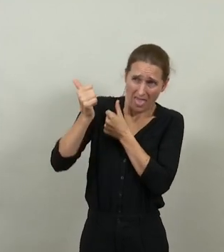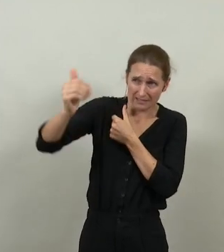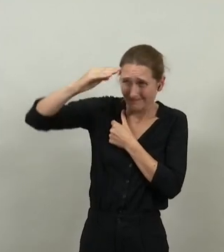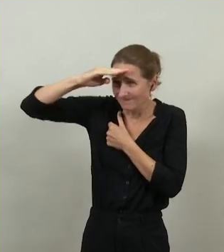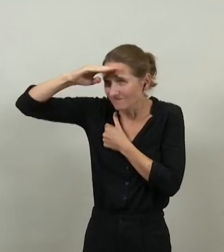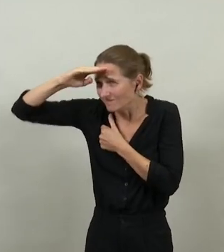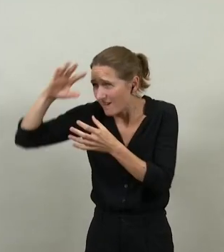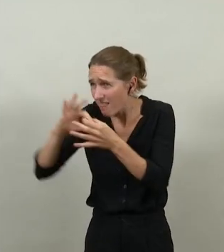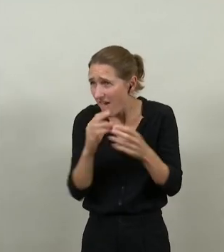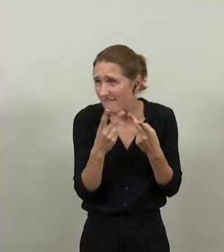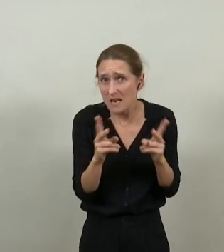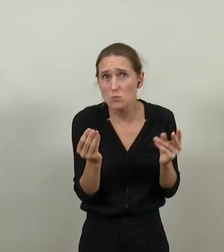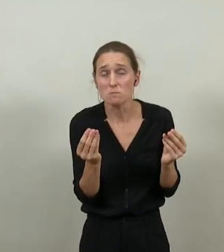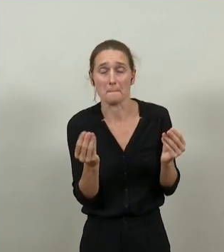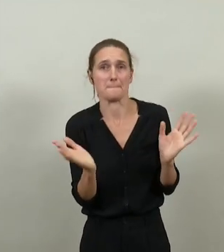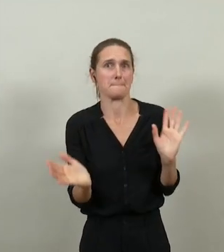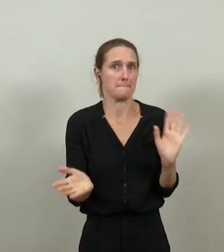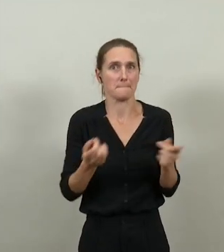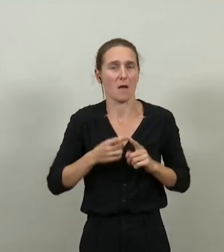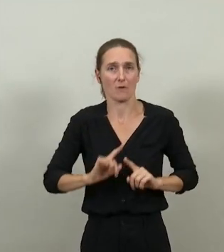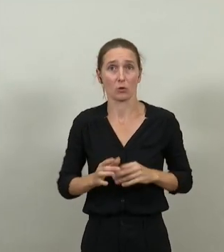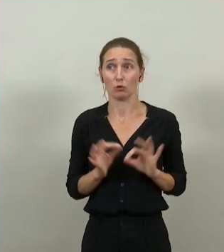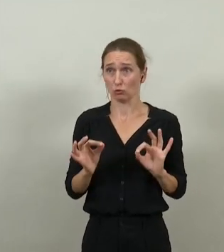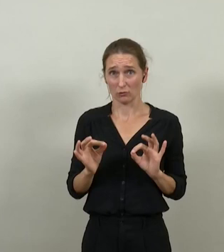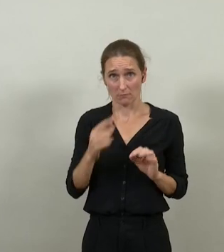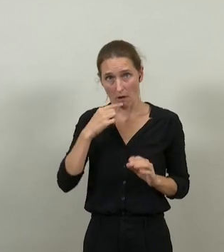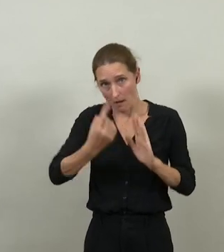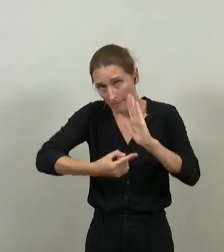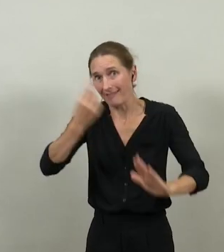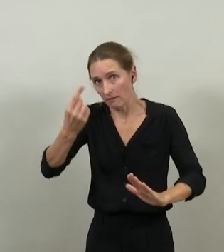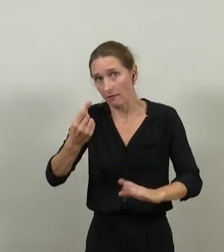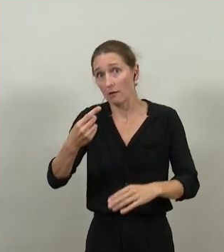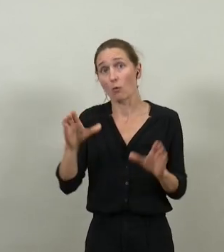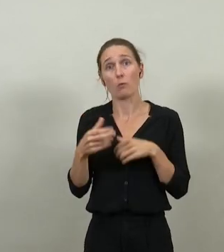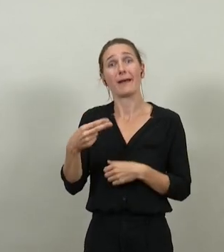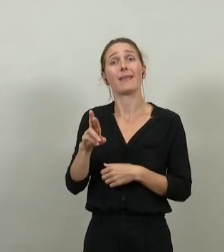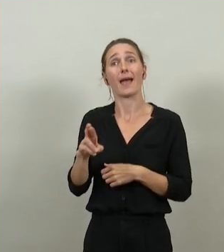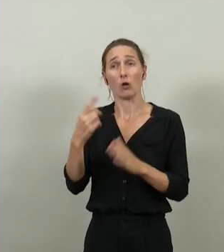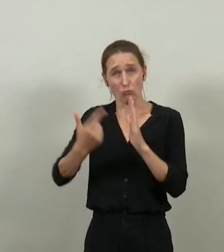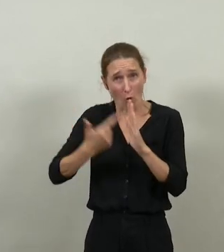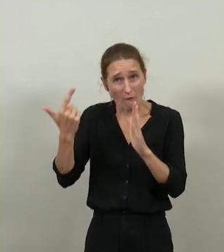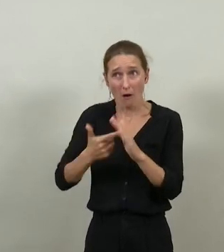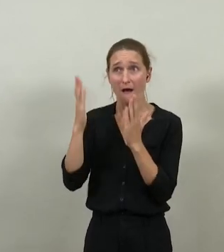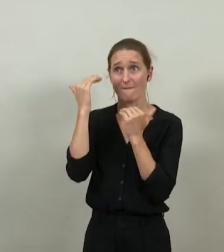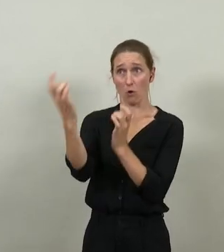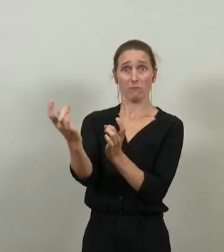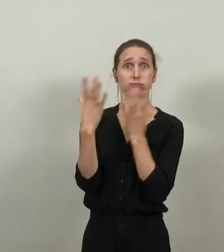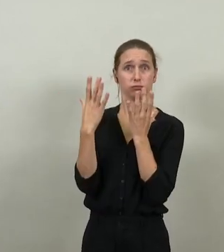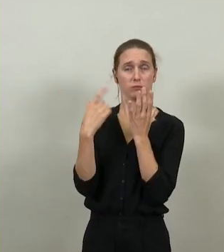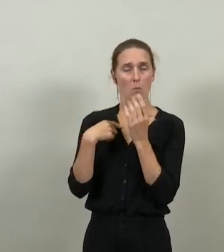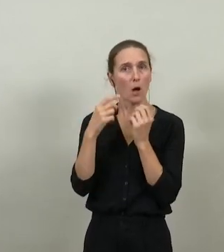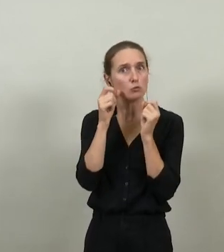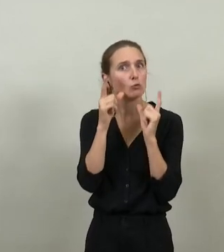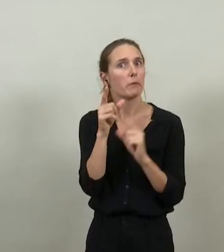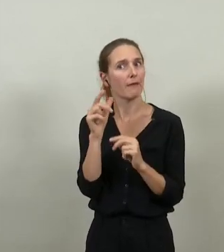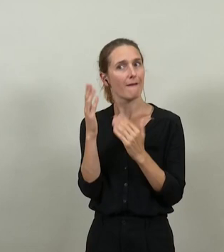pour pour se souvenir que le groupe NR s'est vu refuser deux fois un vœu pour cette raisonl moi je suis très surprise que ce vœu arrive